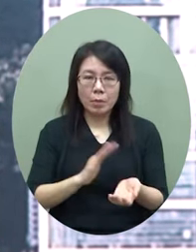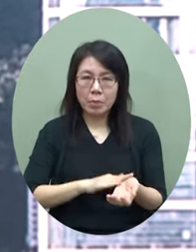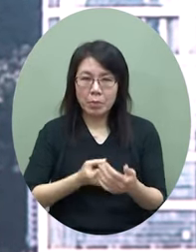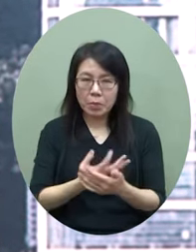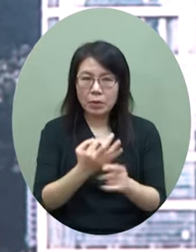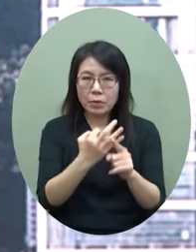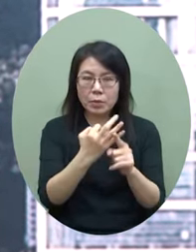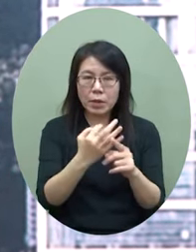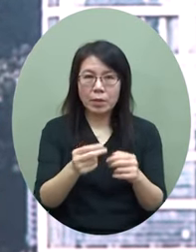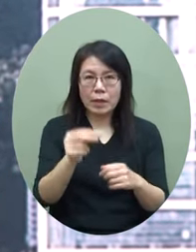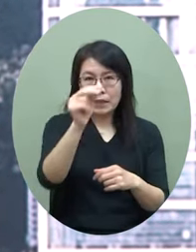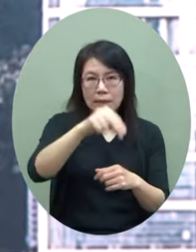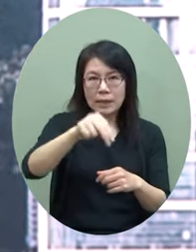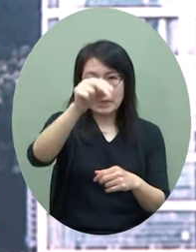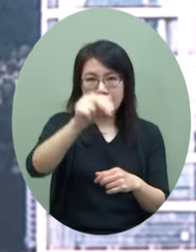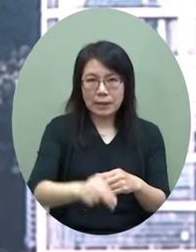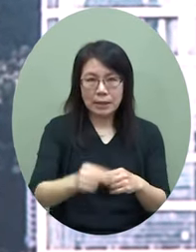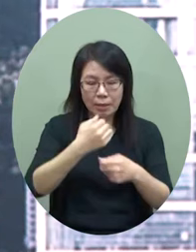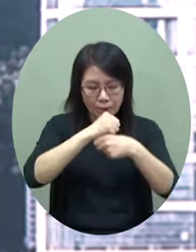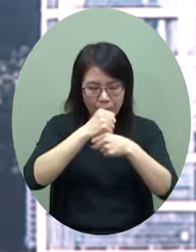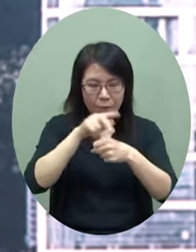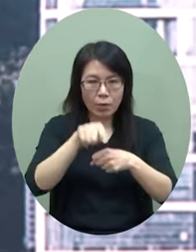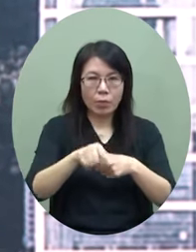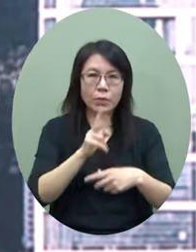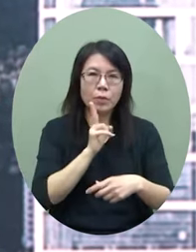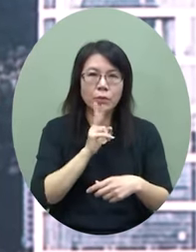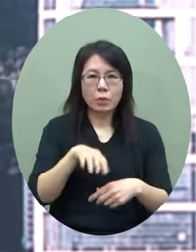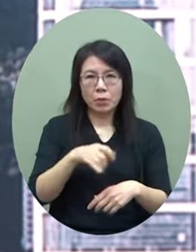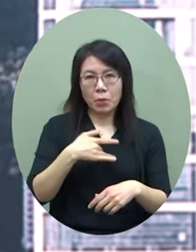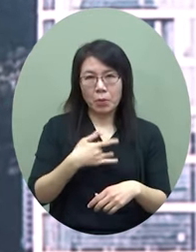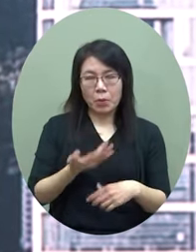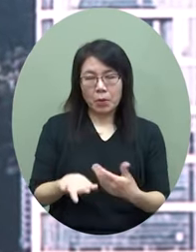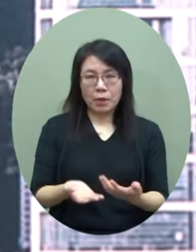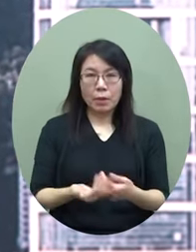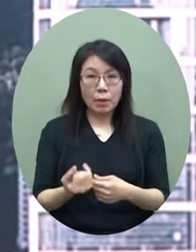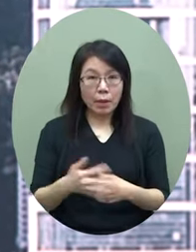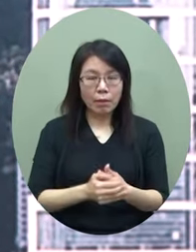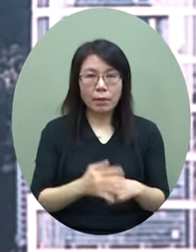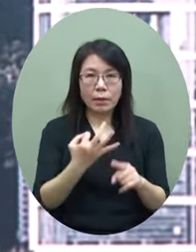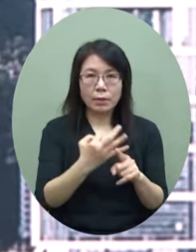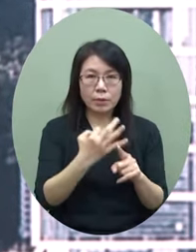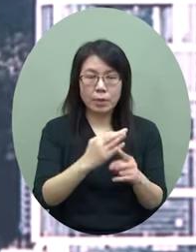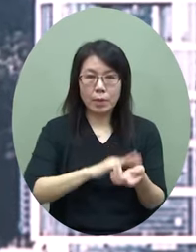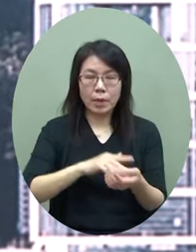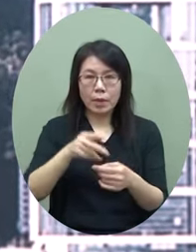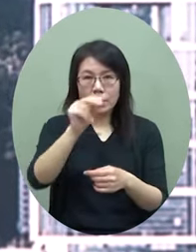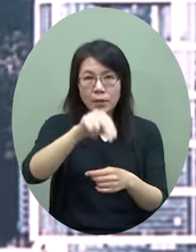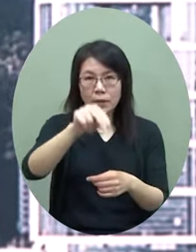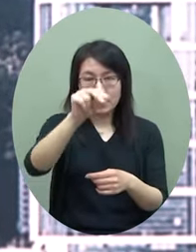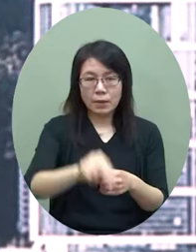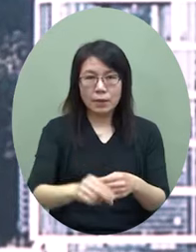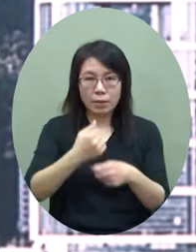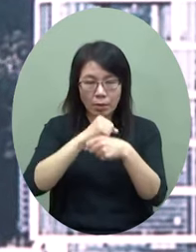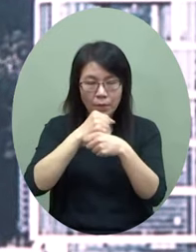7000个检测好像不是很有用但是这个13个个案7000个检测就等